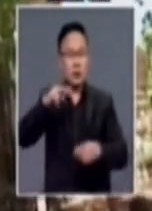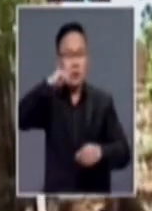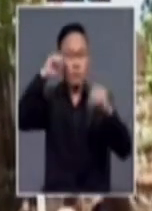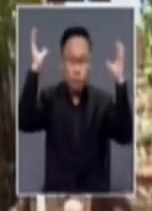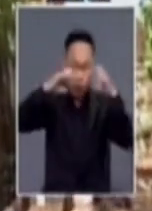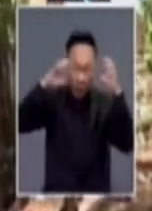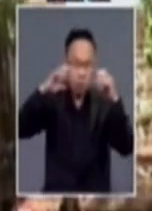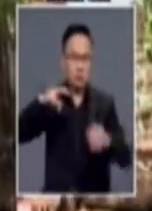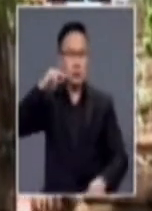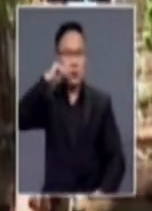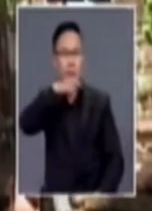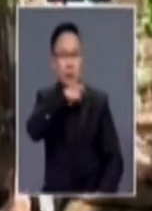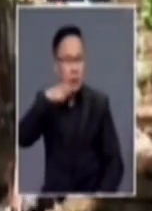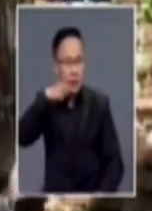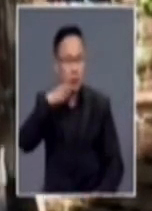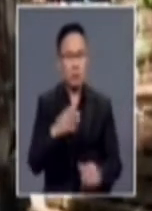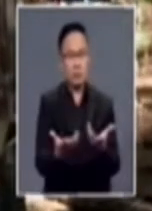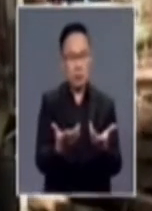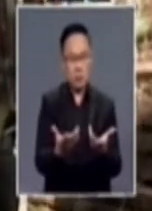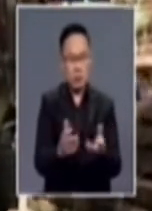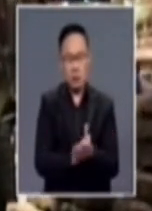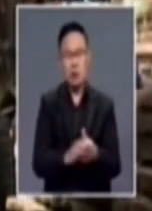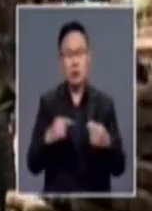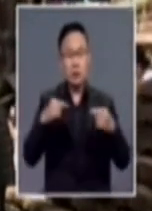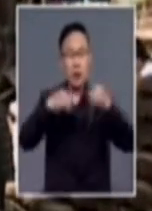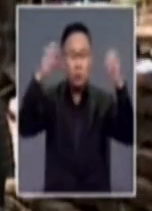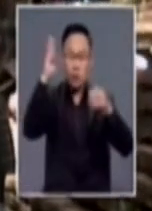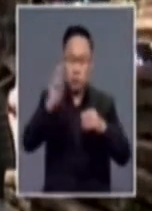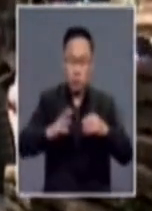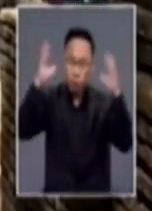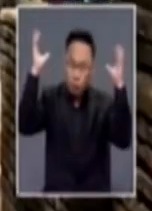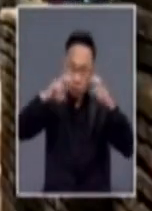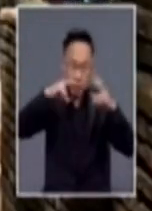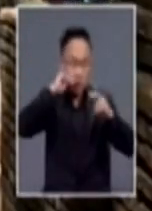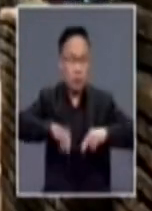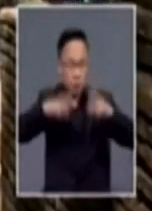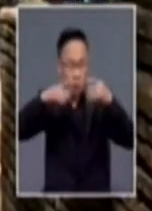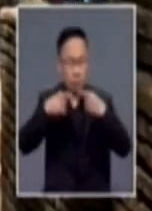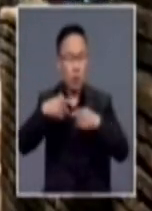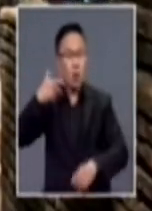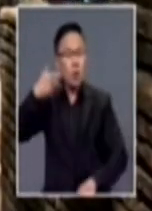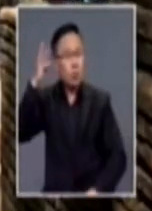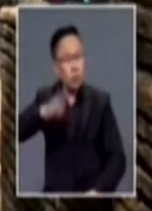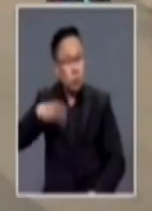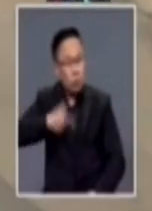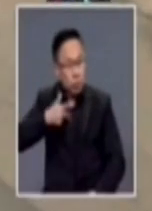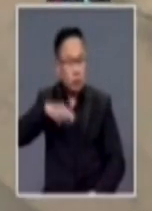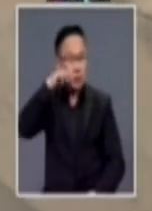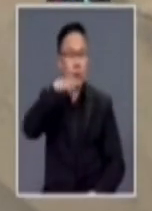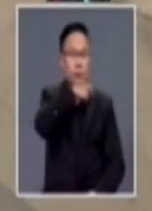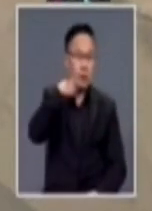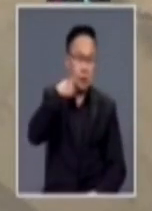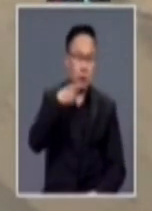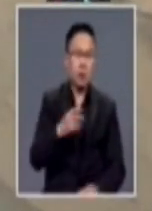ล้งขาดแคลนน้ำพอฝนมาน้ำก็จะท่วมนะครับเพราะนั้นเรื่องแนวคิดในเรื่องของการจัดการน้ำเนี่ย